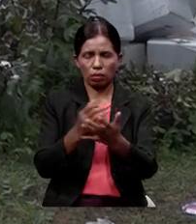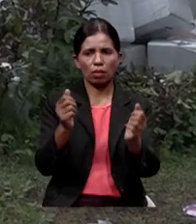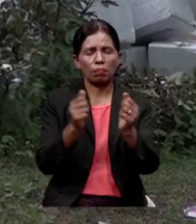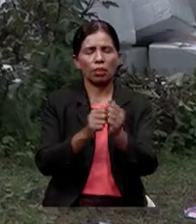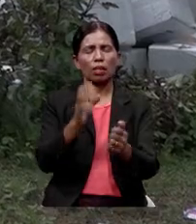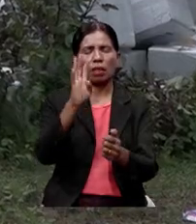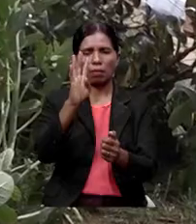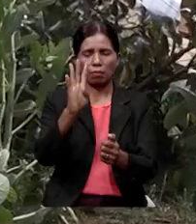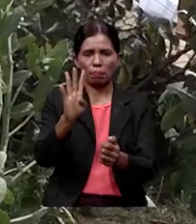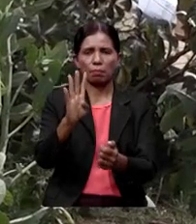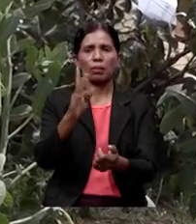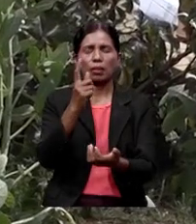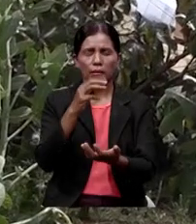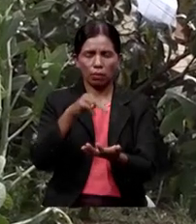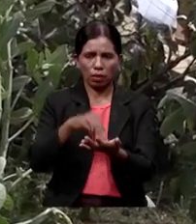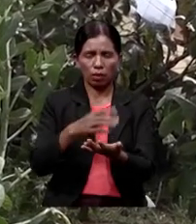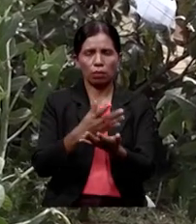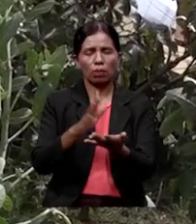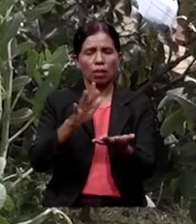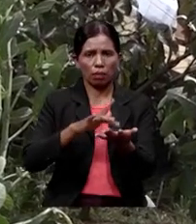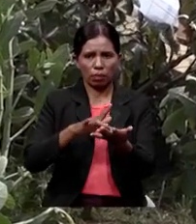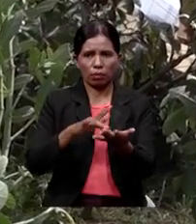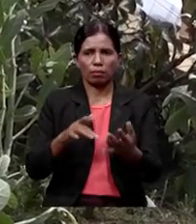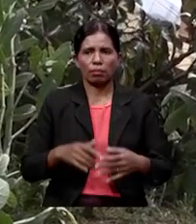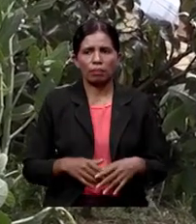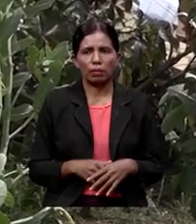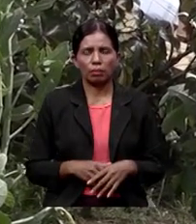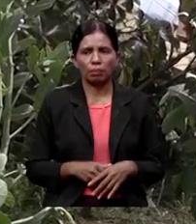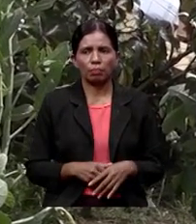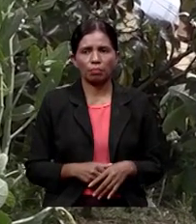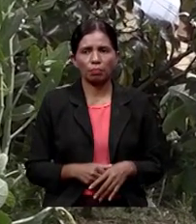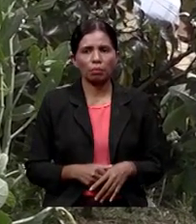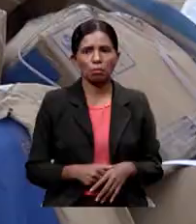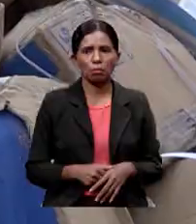hatresin ho di resolve problema falta ai moruk Mateus Romario, Tomas Suarez, GMN.